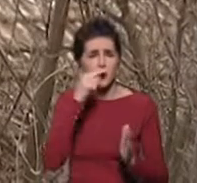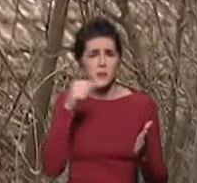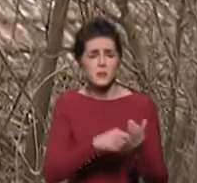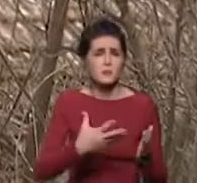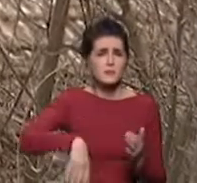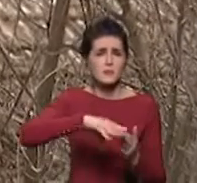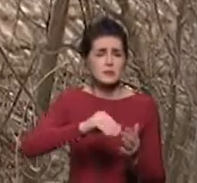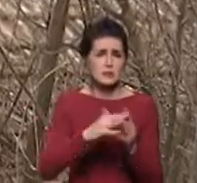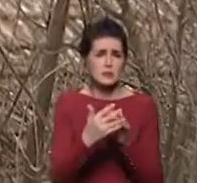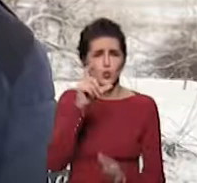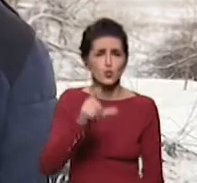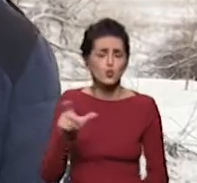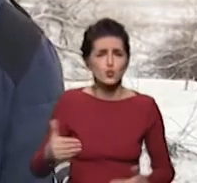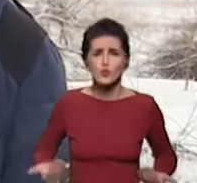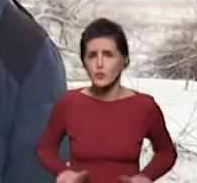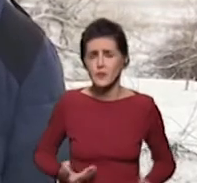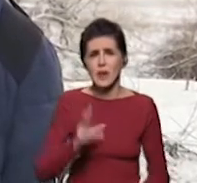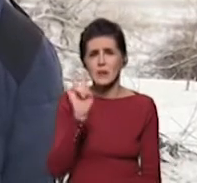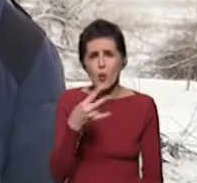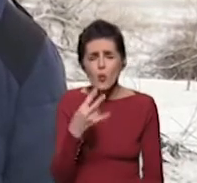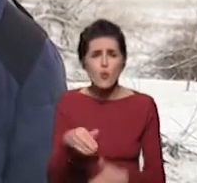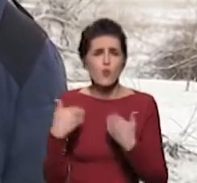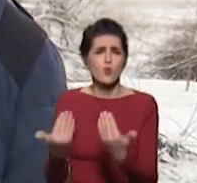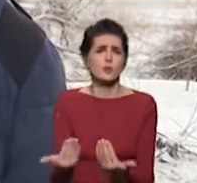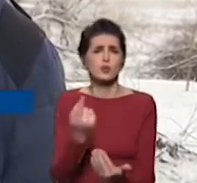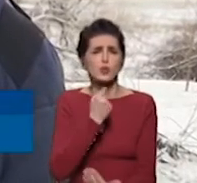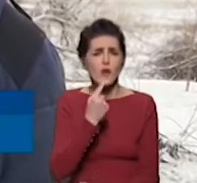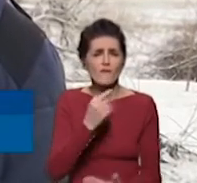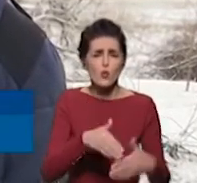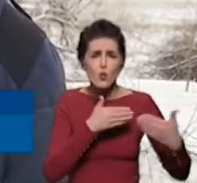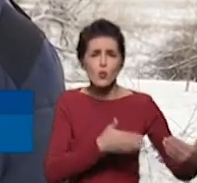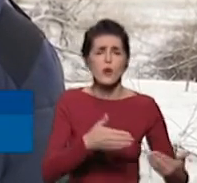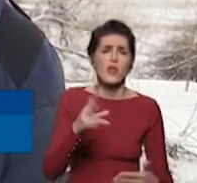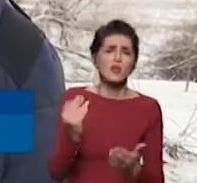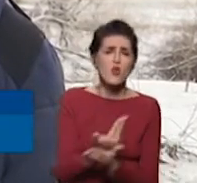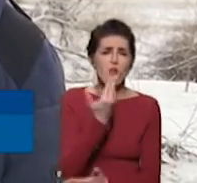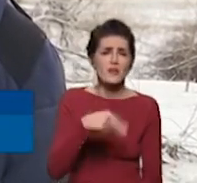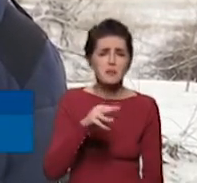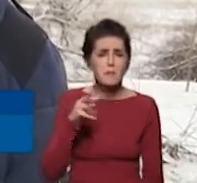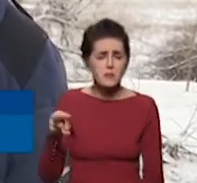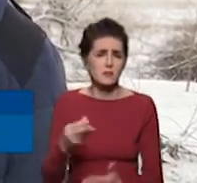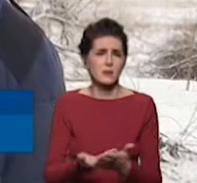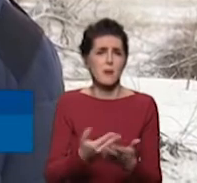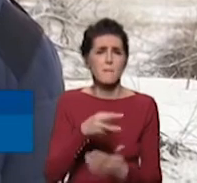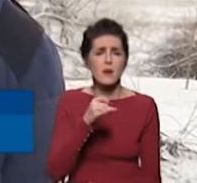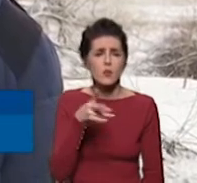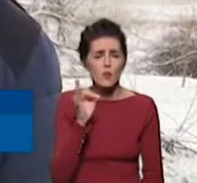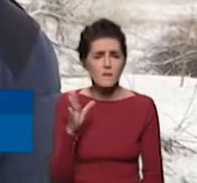жителі декількох сіл. Села Ніколаївка, Червоная, Новодмитрівка, Маркова.